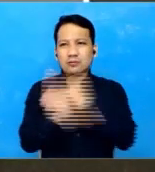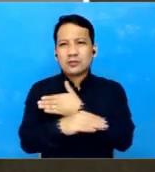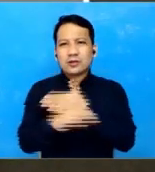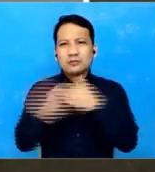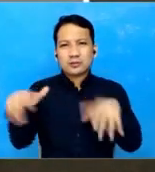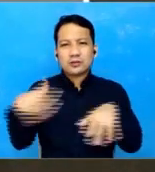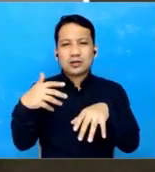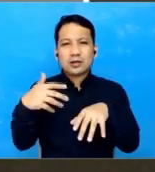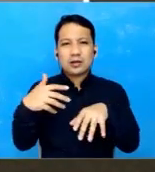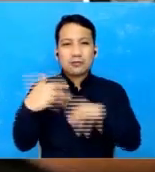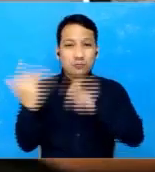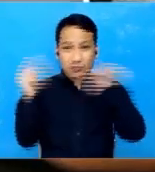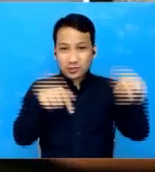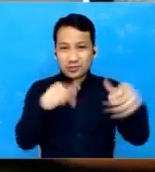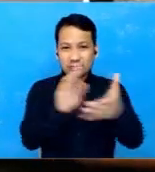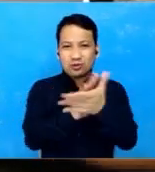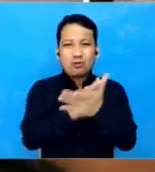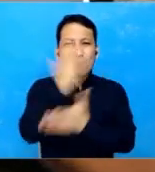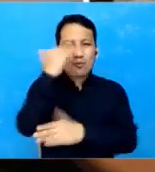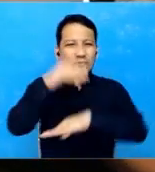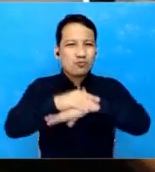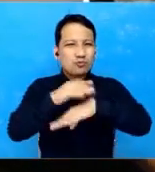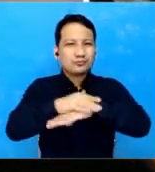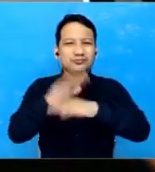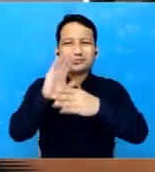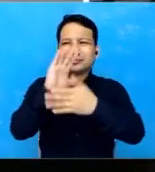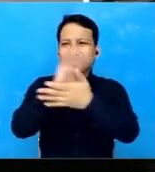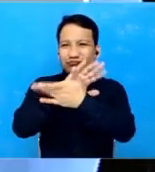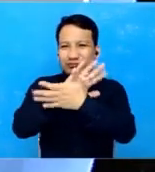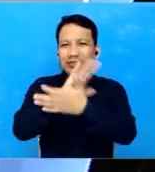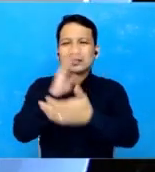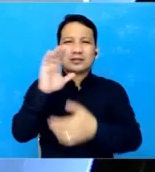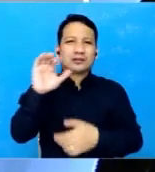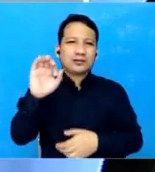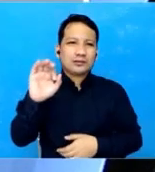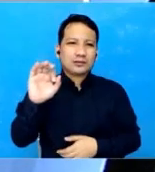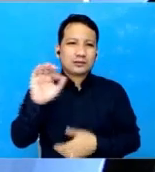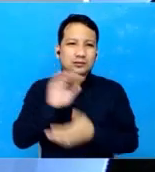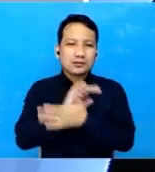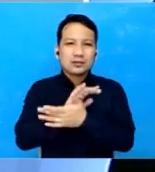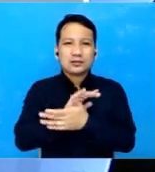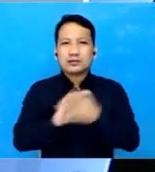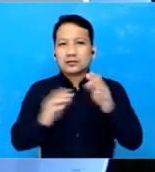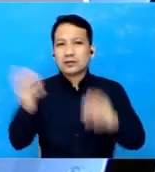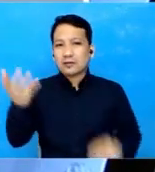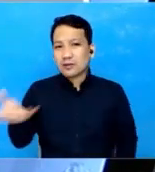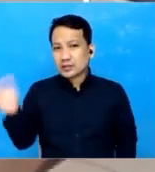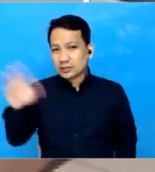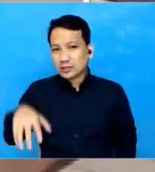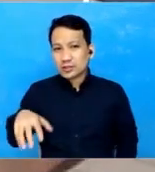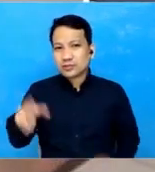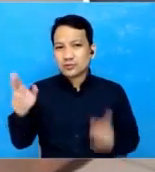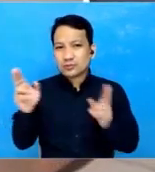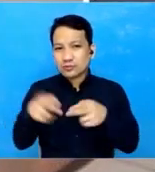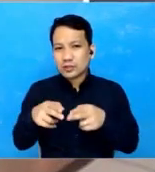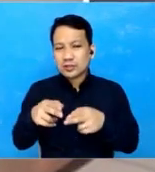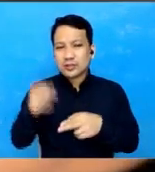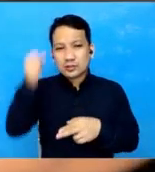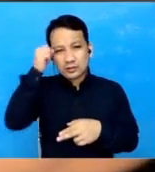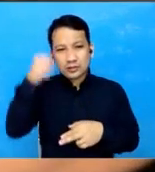classes dahil sa banta ng COVID-19. Ang iba pang bansa ay Bangladesh, Kuwait, Saudi Arabia at